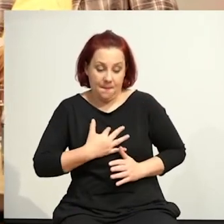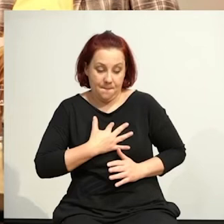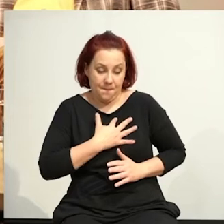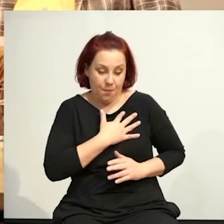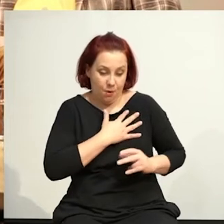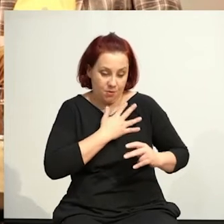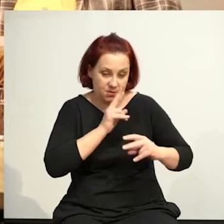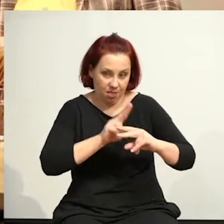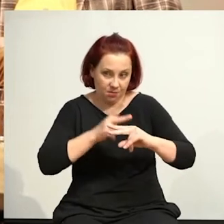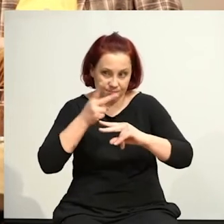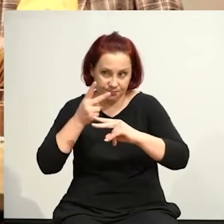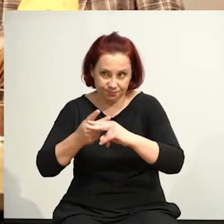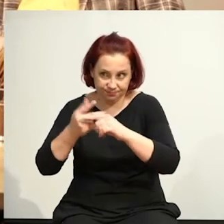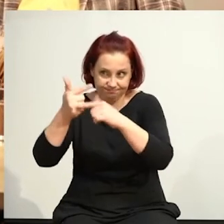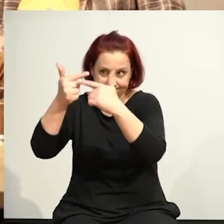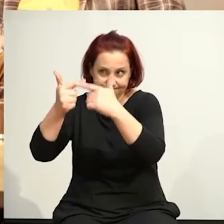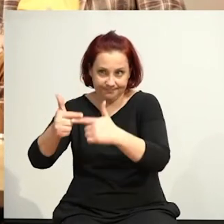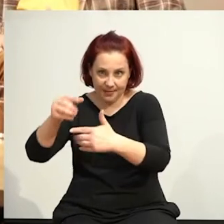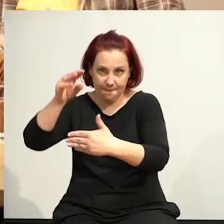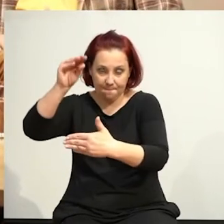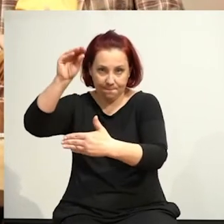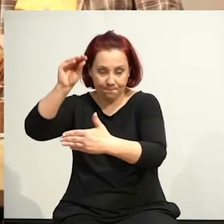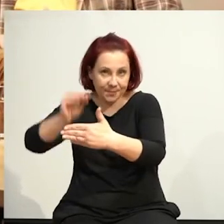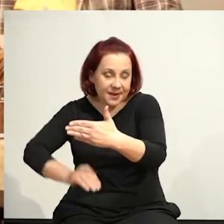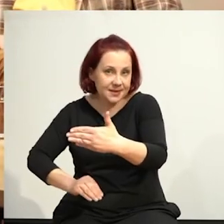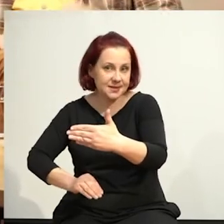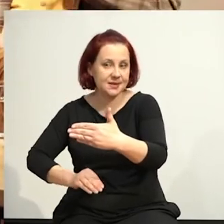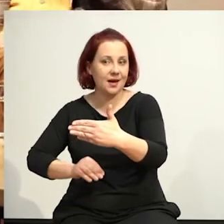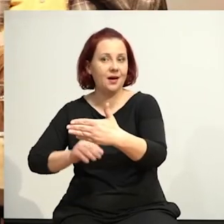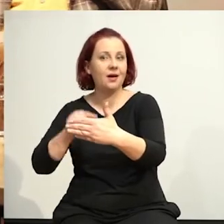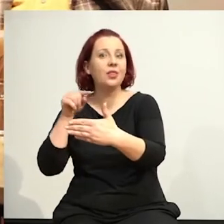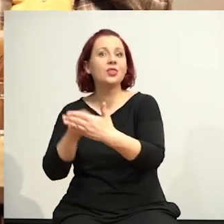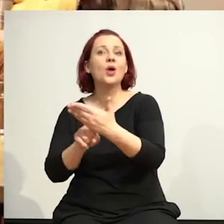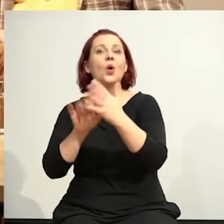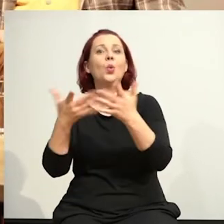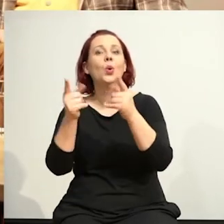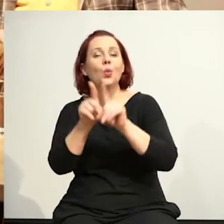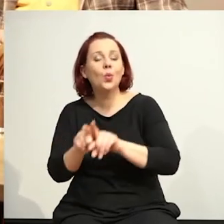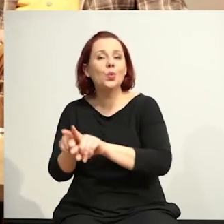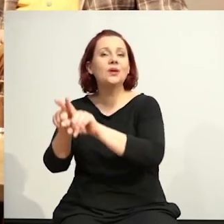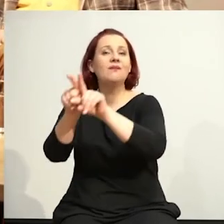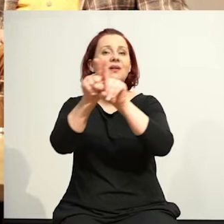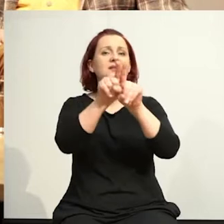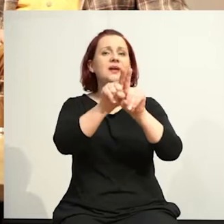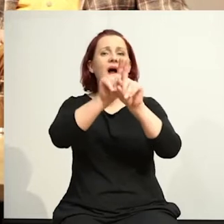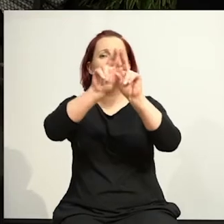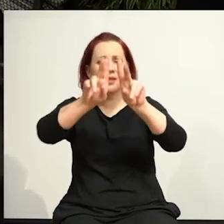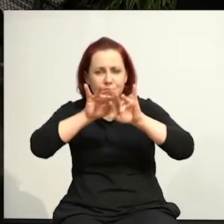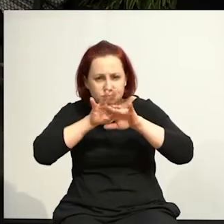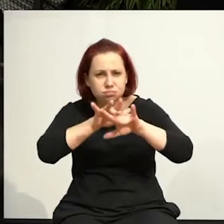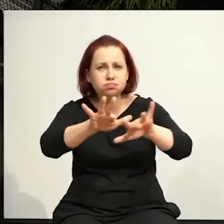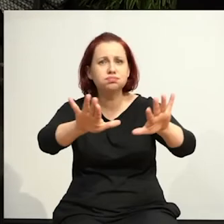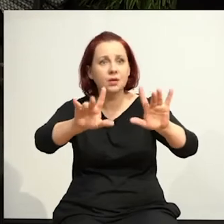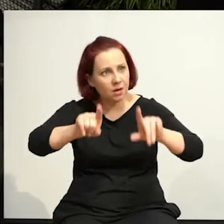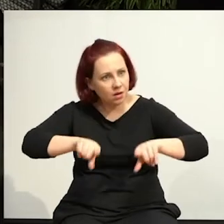na twórczość, która miałaby wymiar uniwersalny, przemawiała do czytelnika,